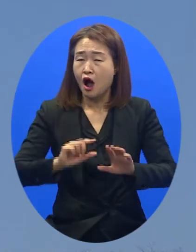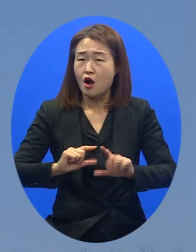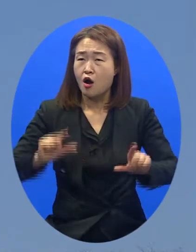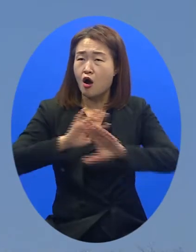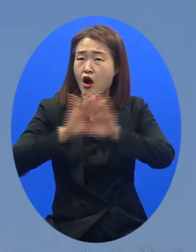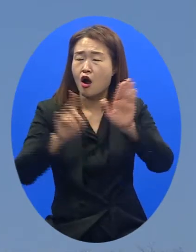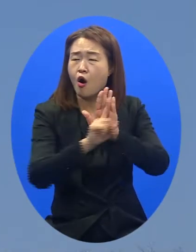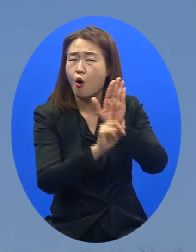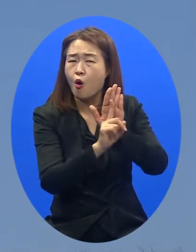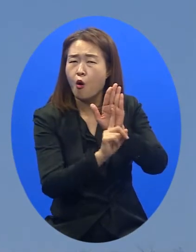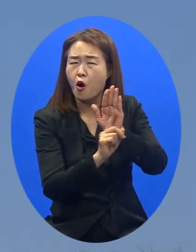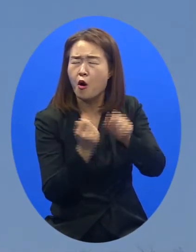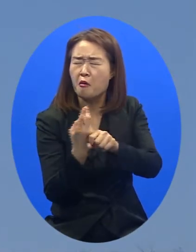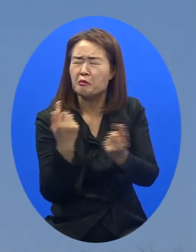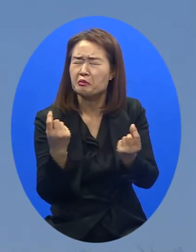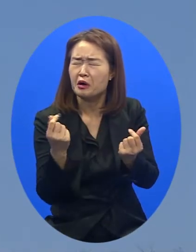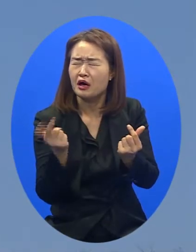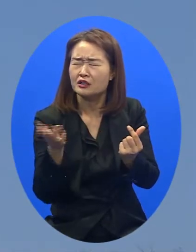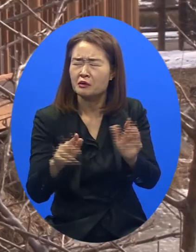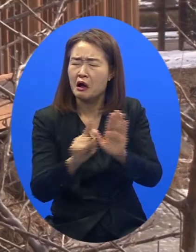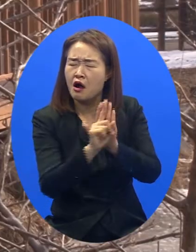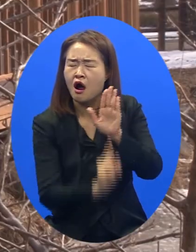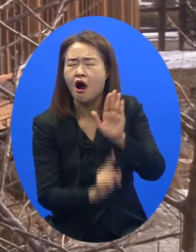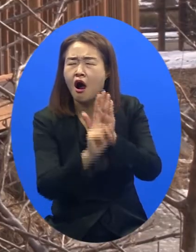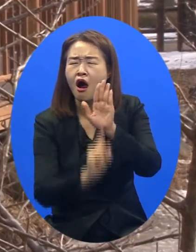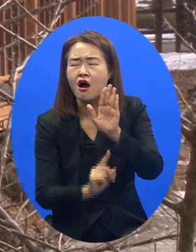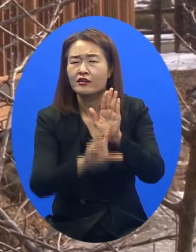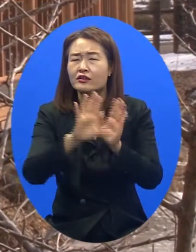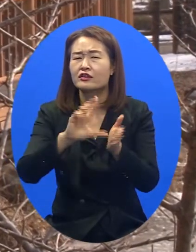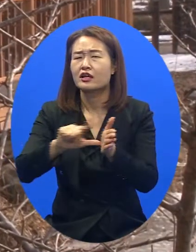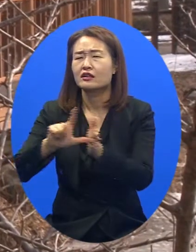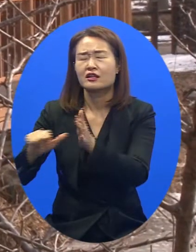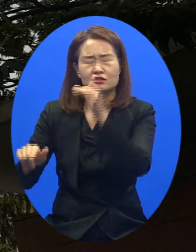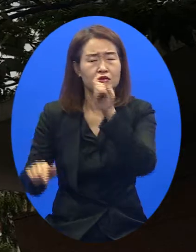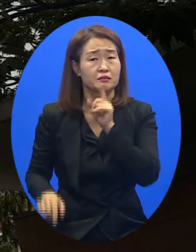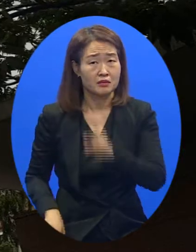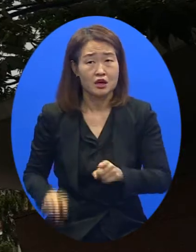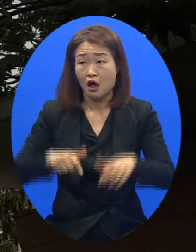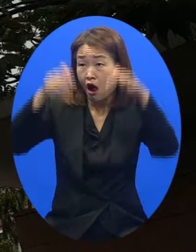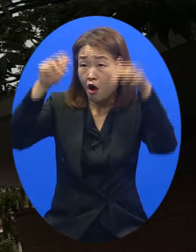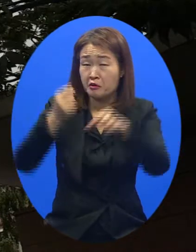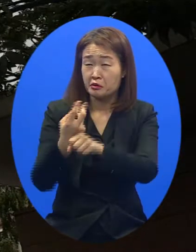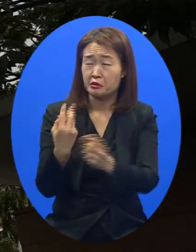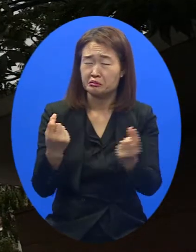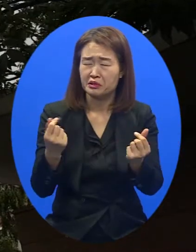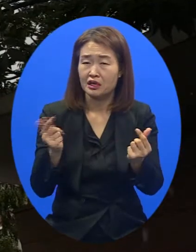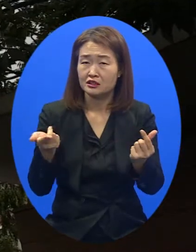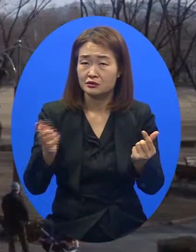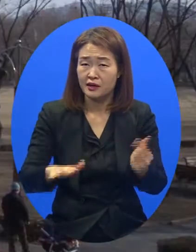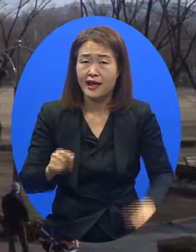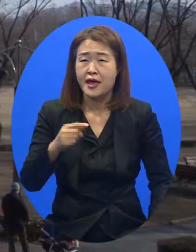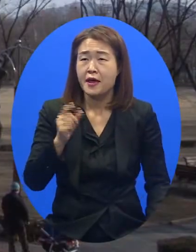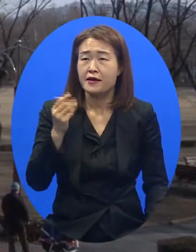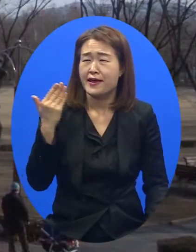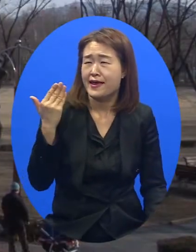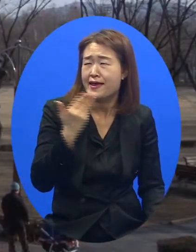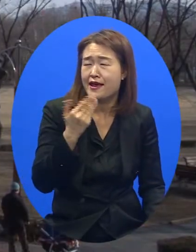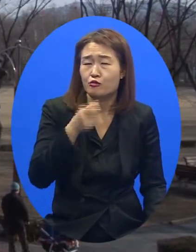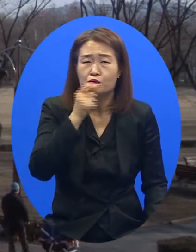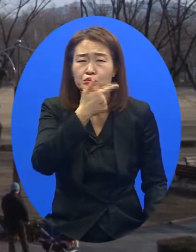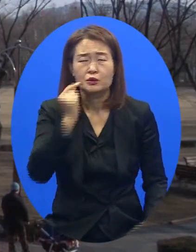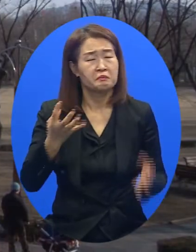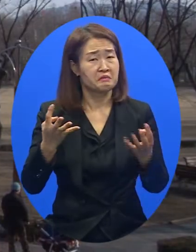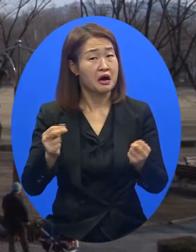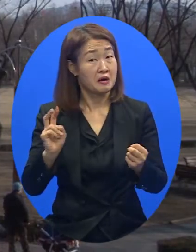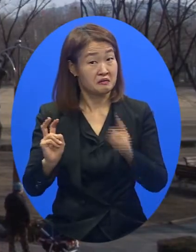기온은 대체로 평년과 비슷하겠으나 다소 큰 폭으로 떨어질 때가 있겠습니다. 강수량은 평년과 비슷하겠으나 맑고 건조한 날이